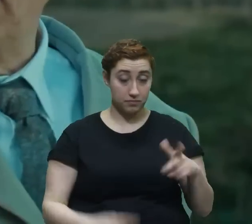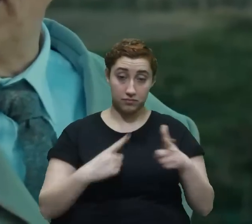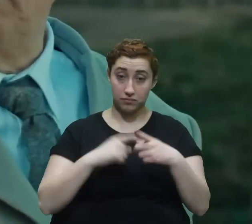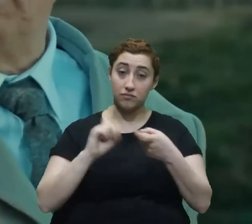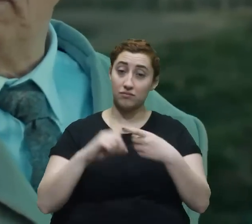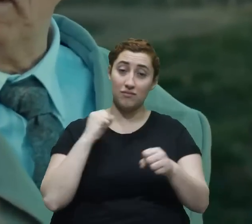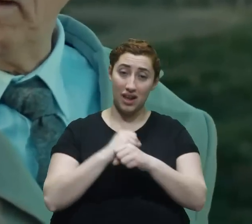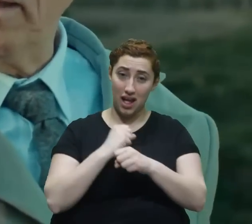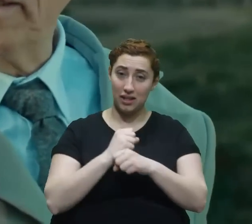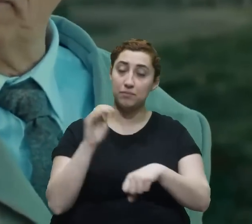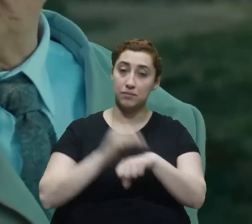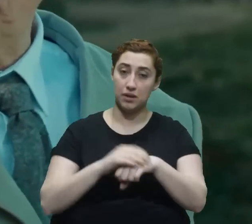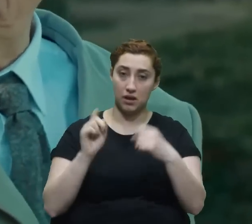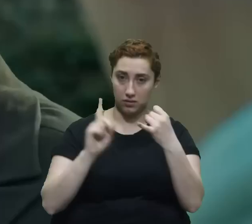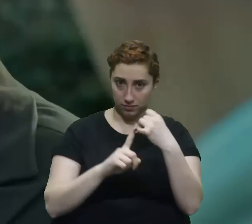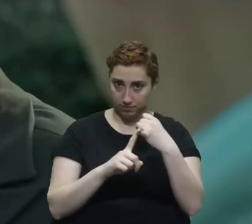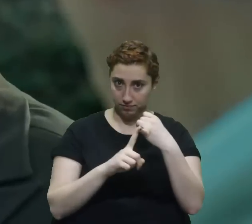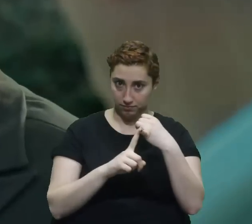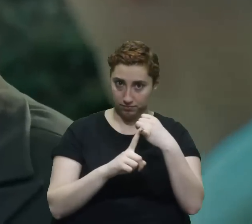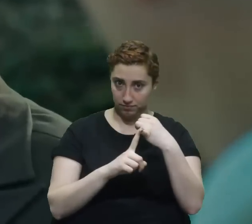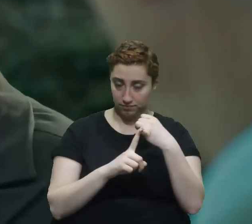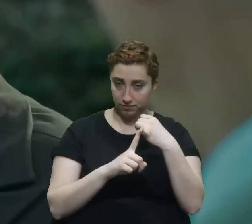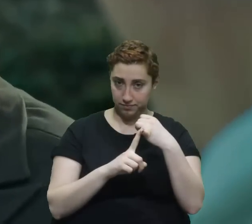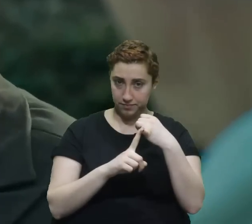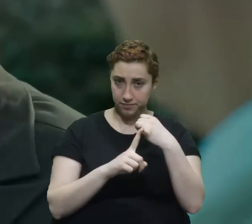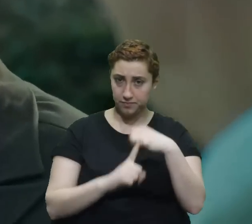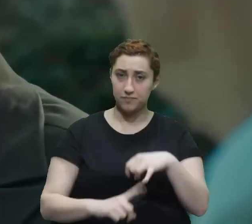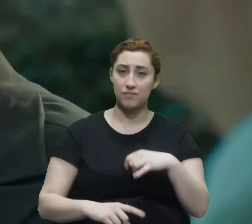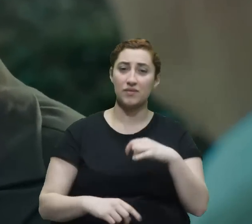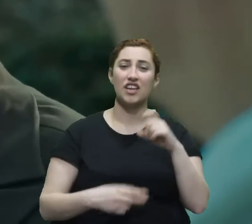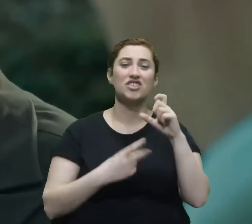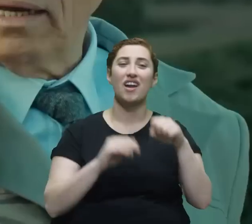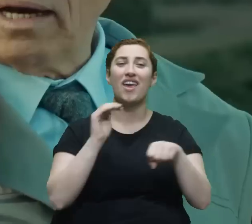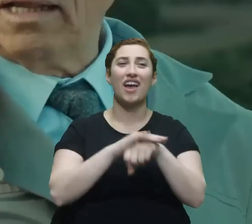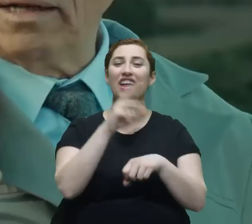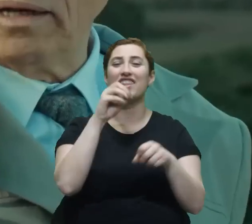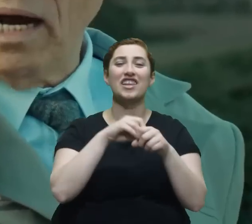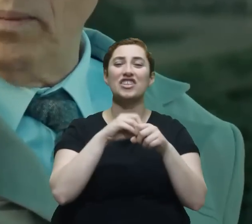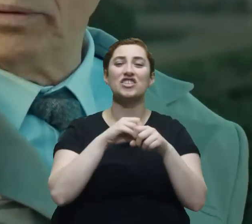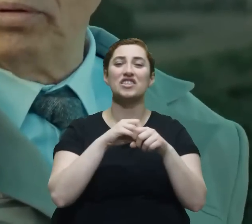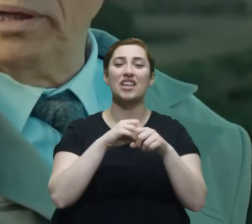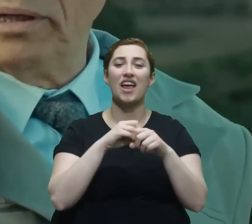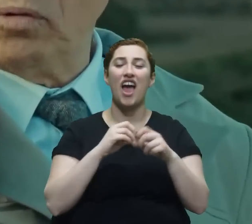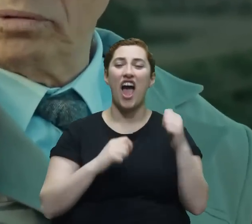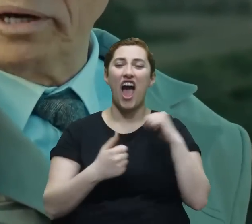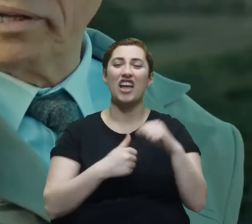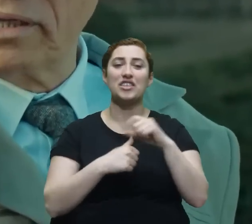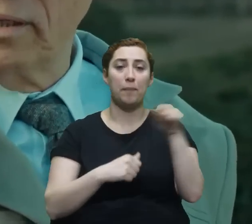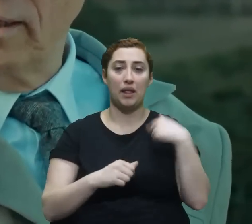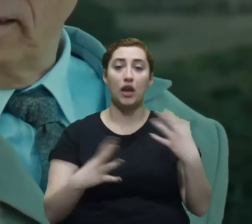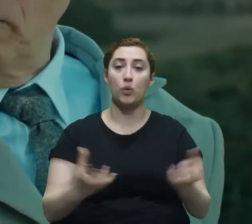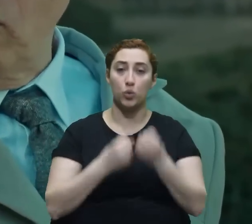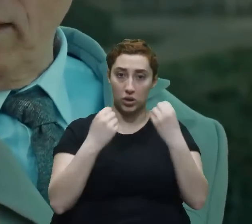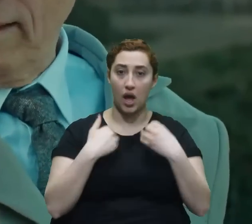Farah ve Galip'i yakaladık, bu bir. Çırağan baskınında yakalanan amatörlerini